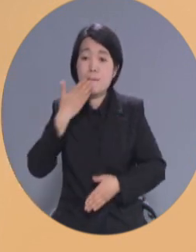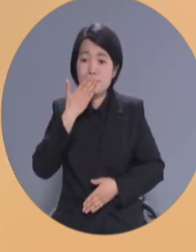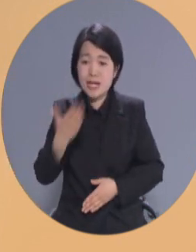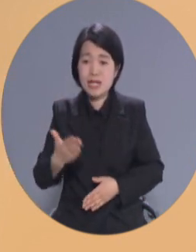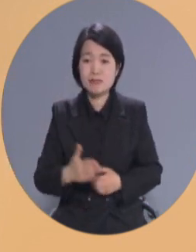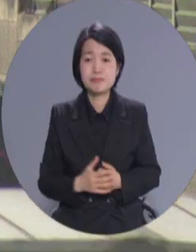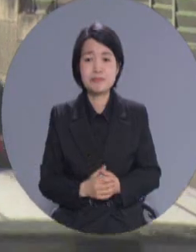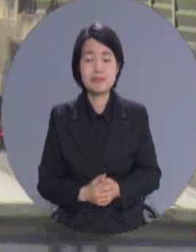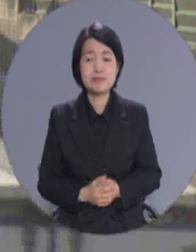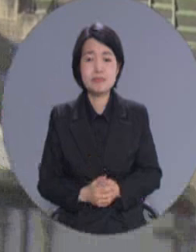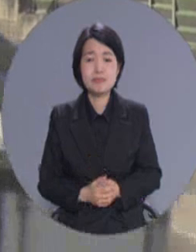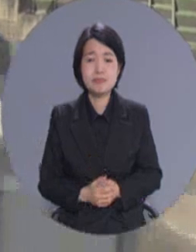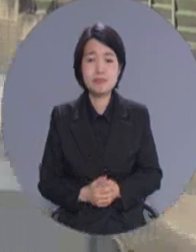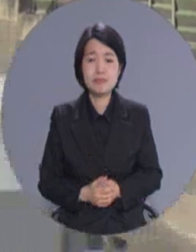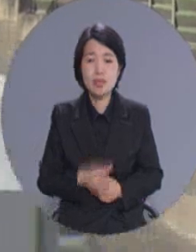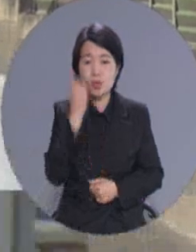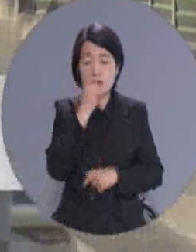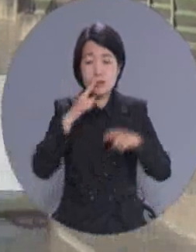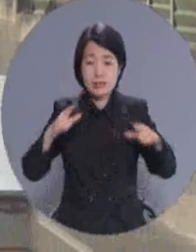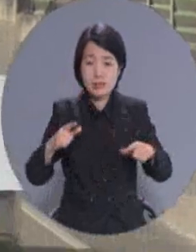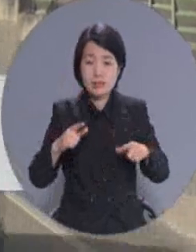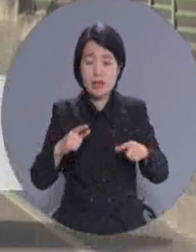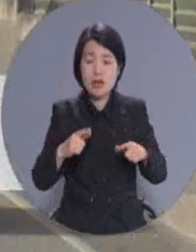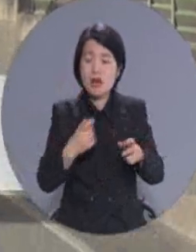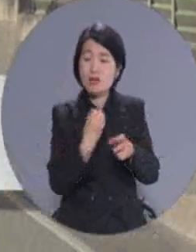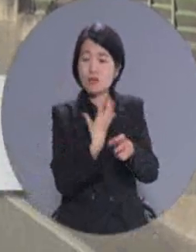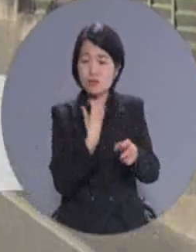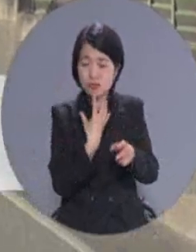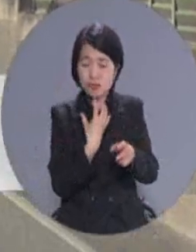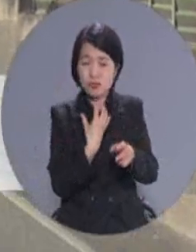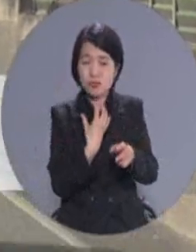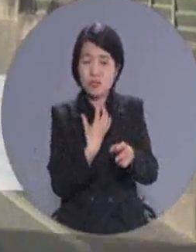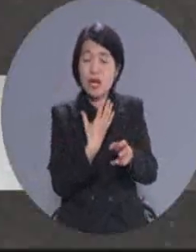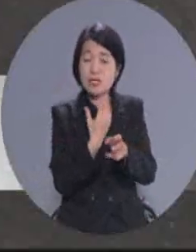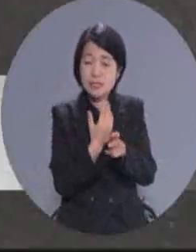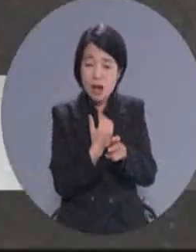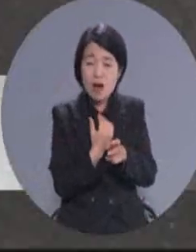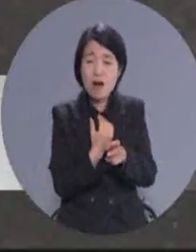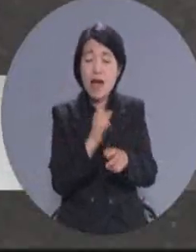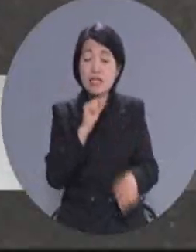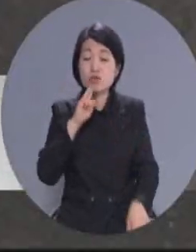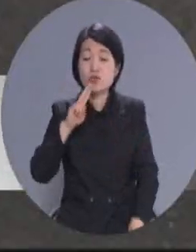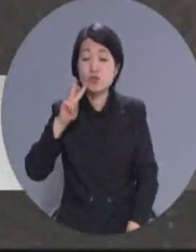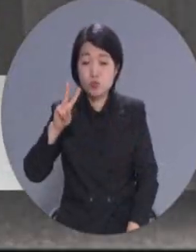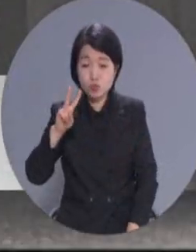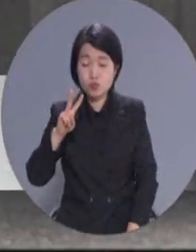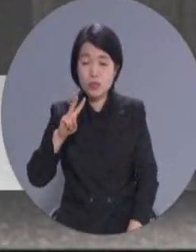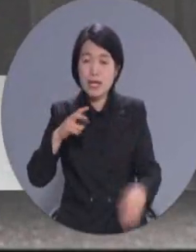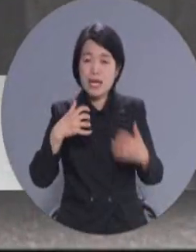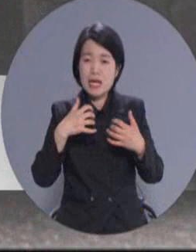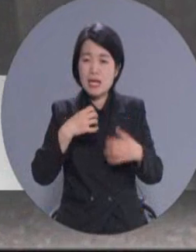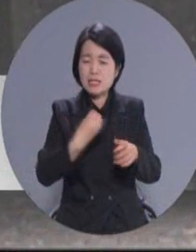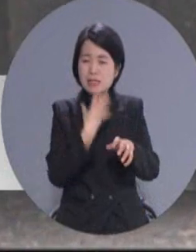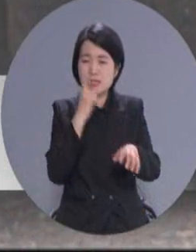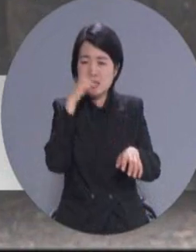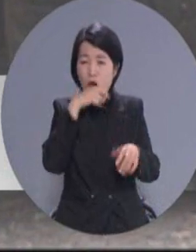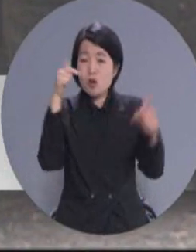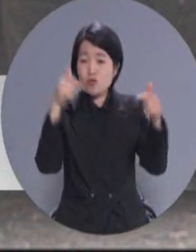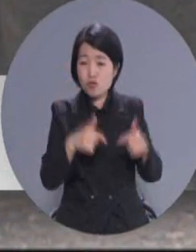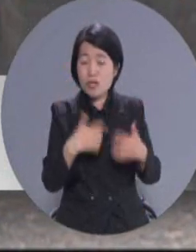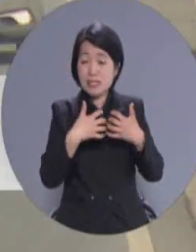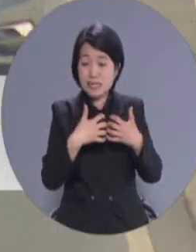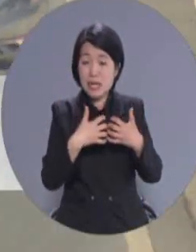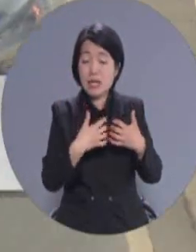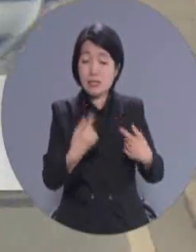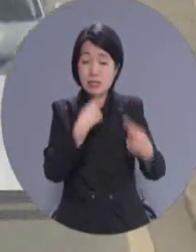진행합니다. 여수시가 배출가스 5등급 경유차 85대에 매연 저감장치를 지원합니다. 지원을 원하는